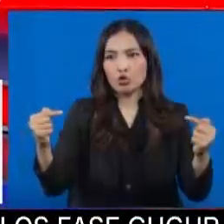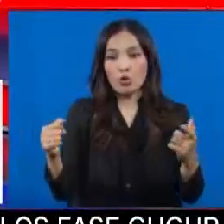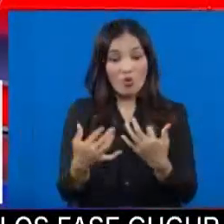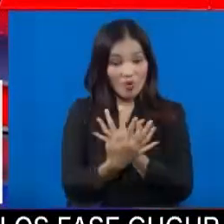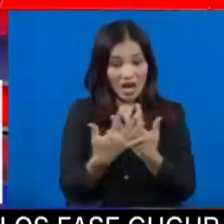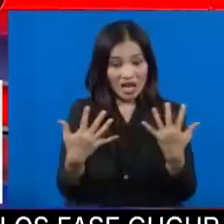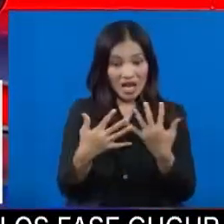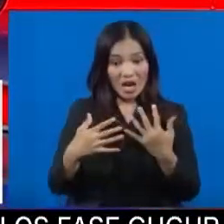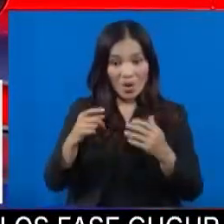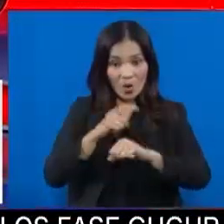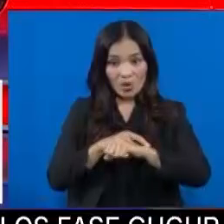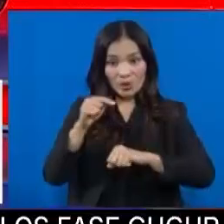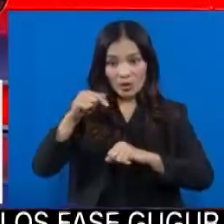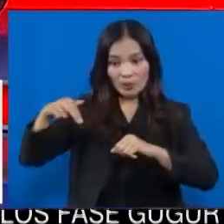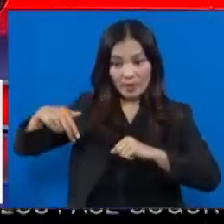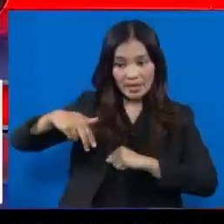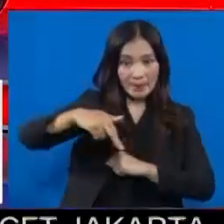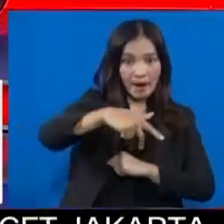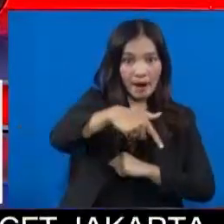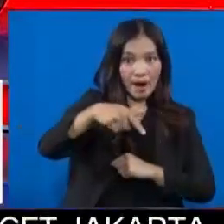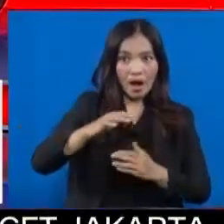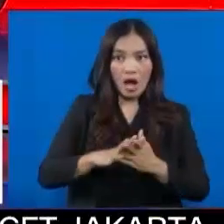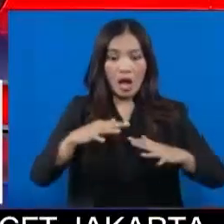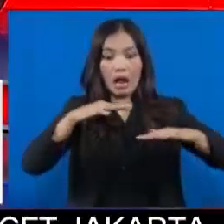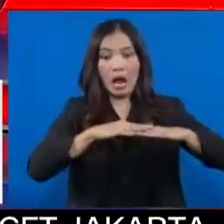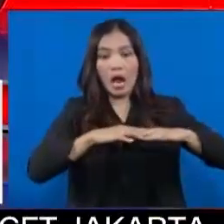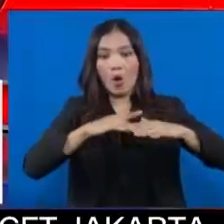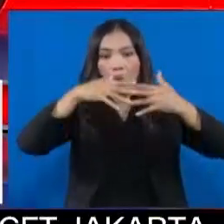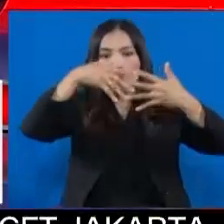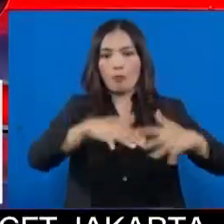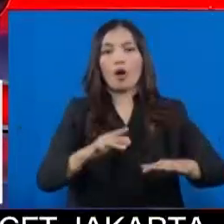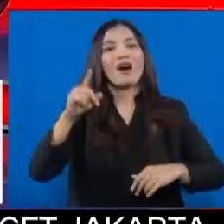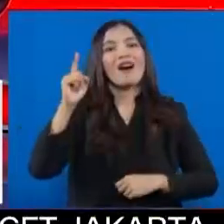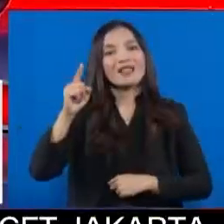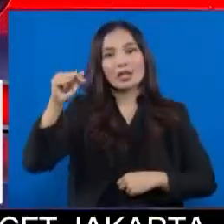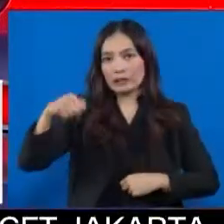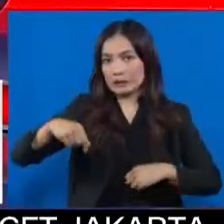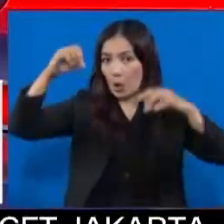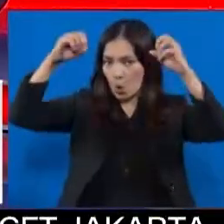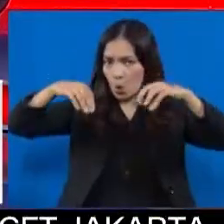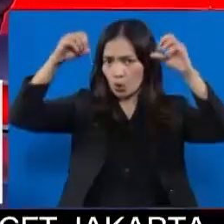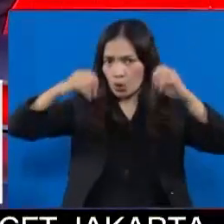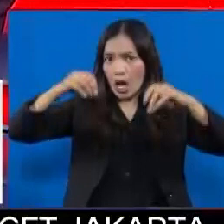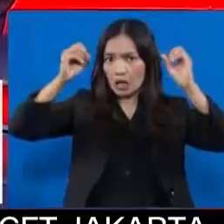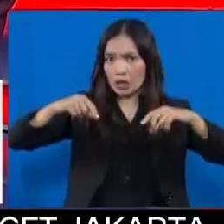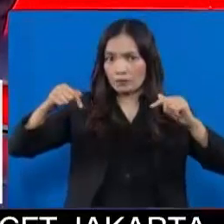sedang menyeberang. Bencana longsor hingga tanah amblas juga harus diwaspadai warga pada musim hujan seperti ini.